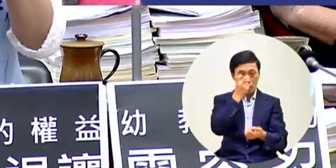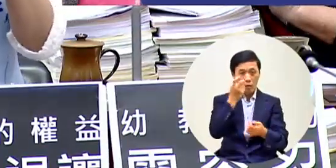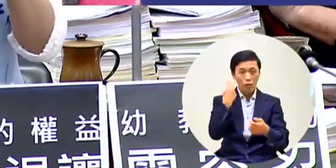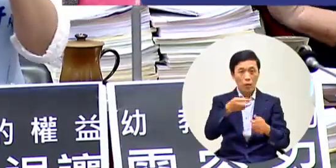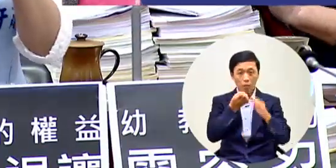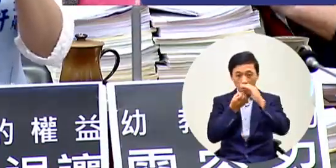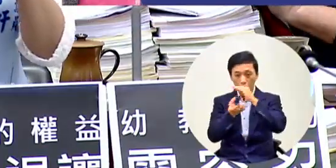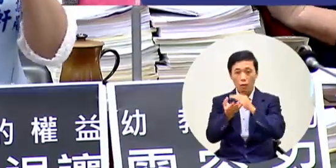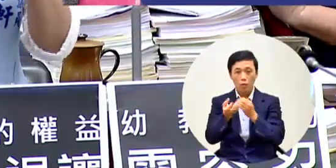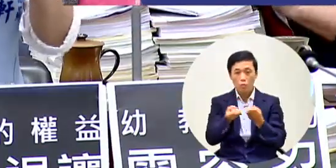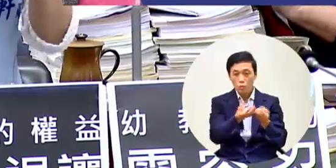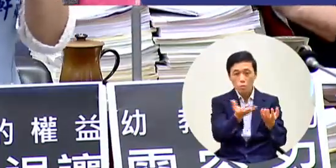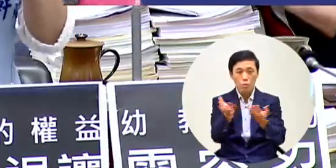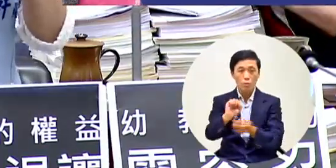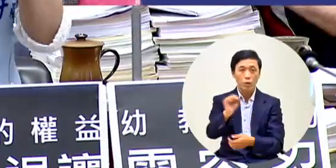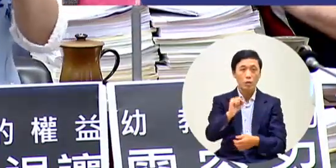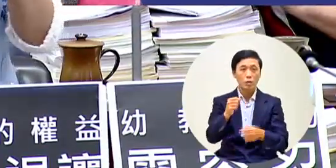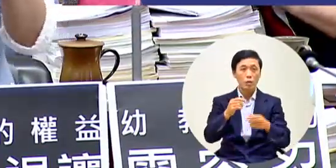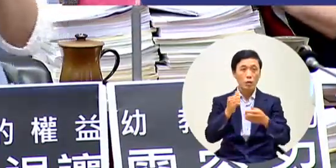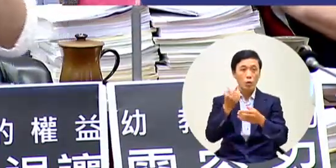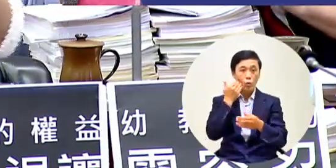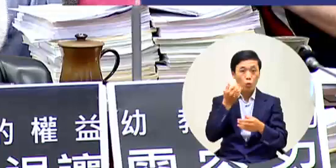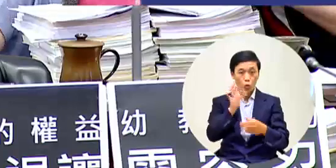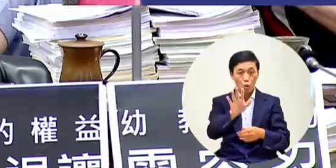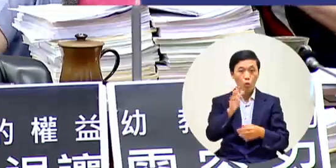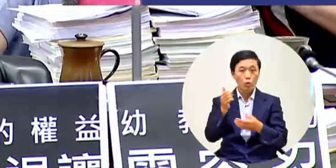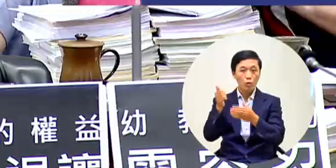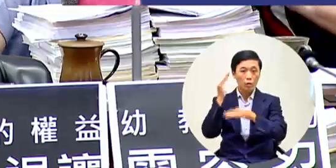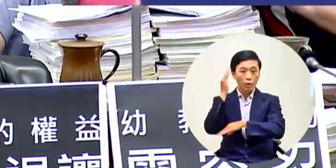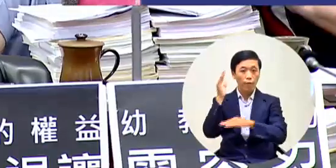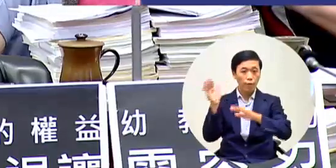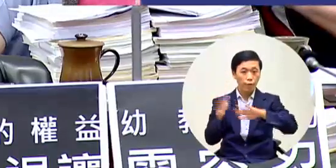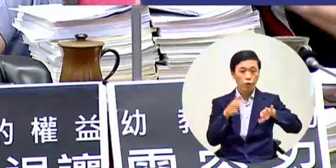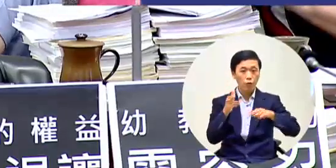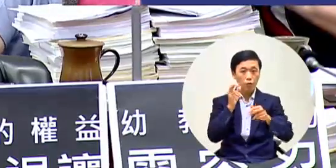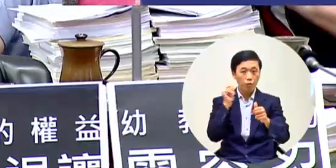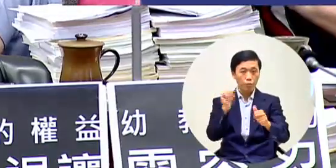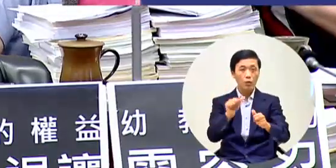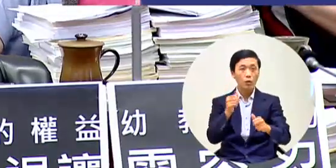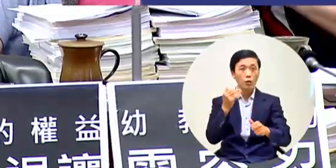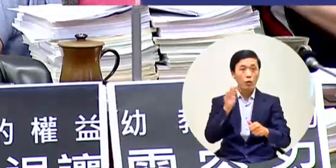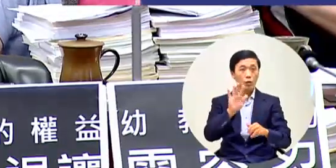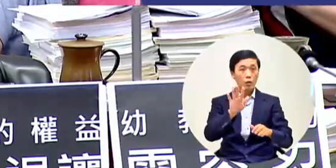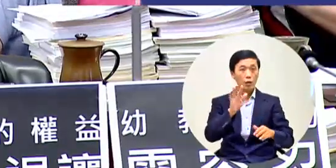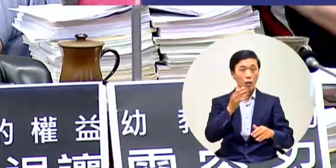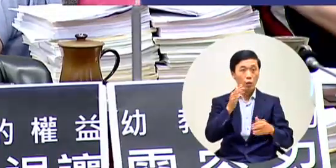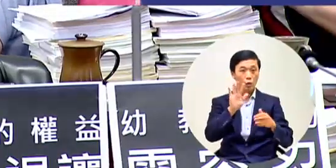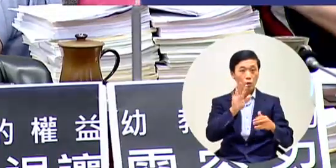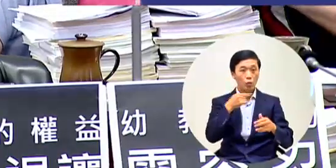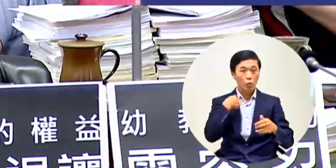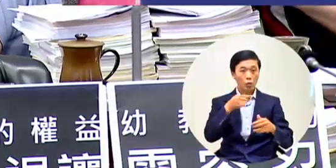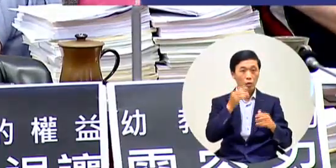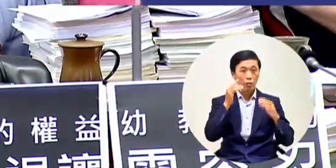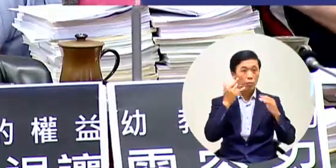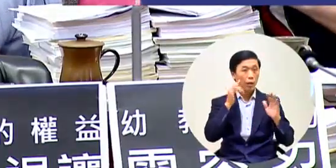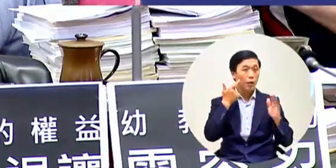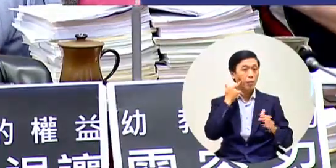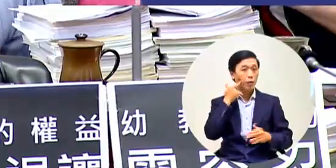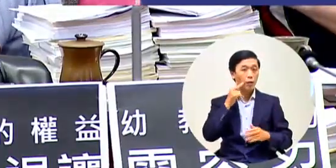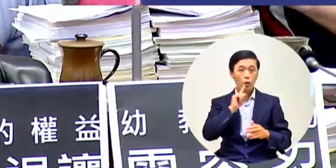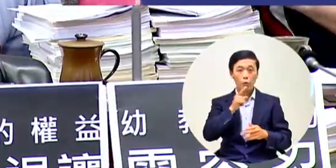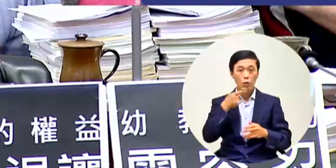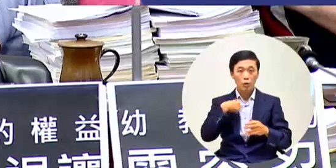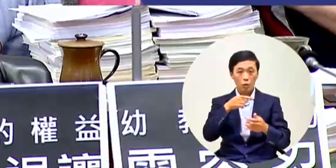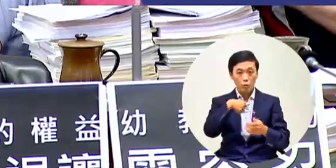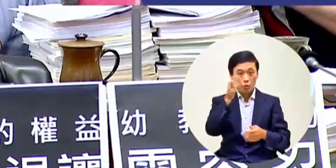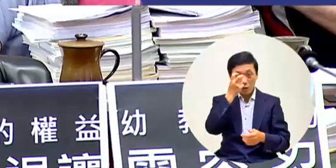政风处严加查办。因为目前很多家长都说他们的查办都有人泄露，所以市长，你只要答应我第三点，你可不可以做